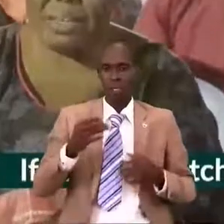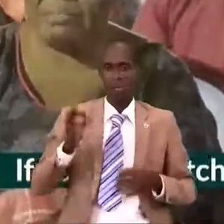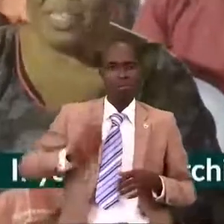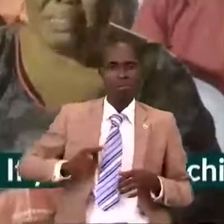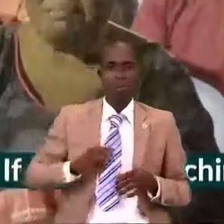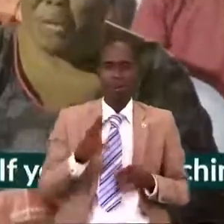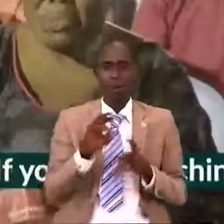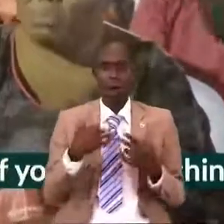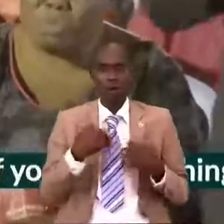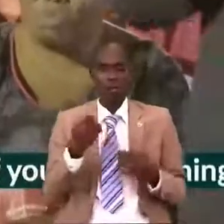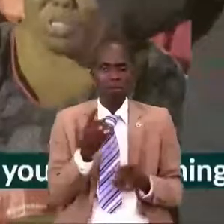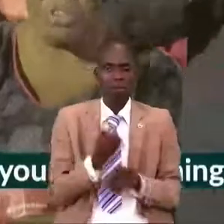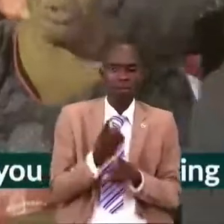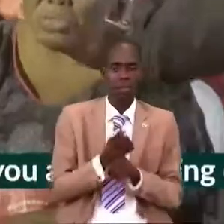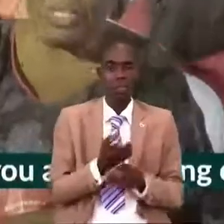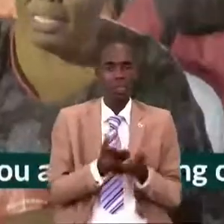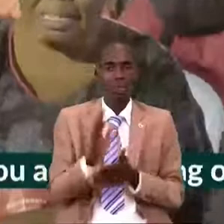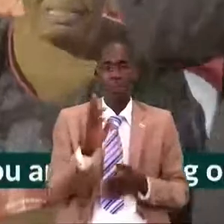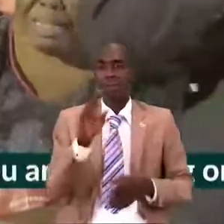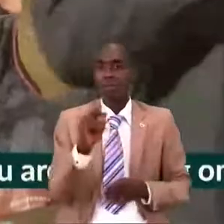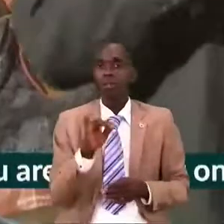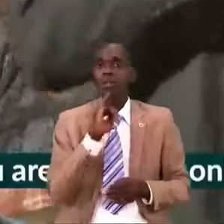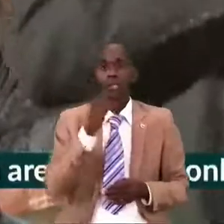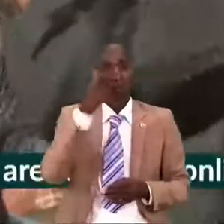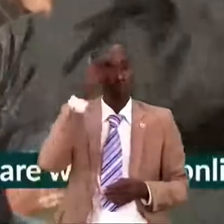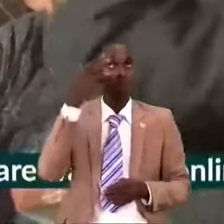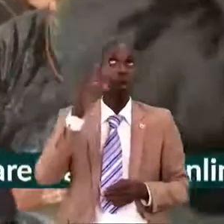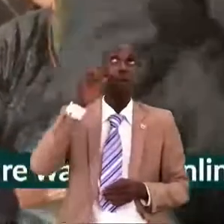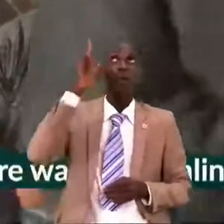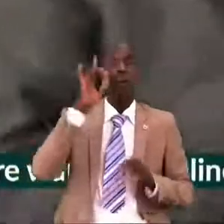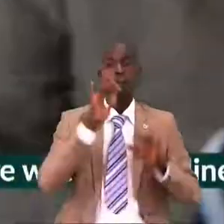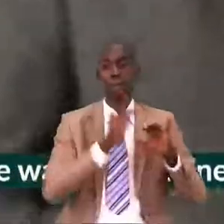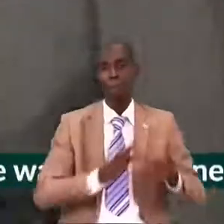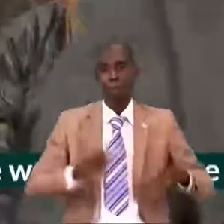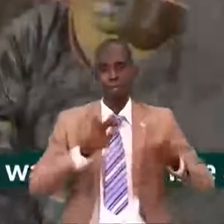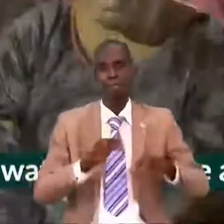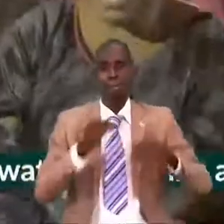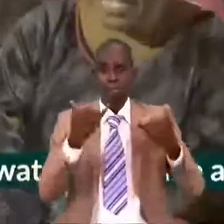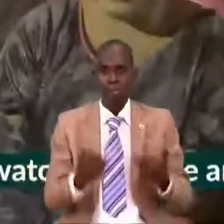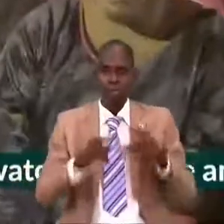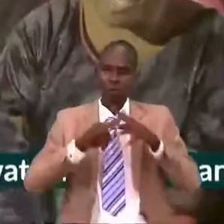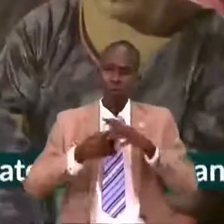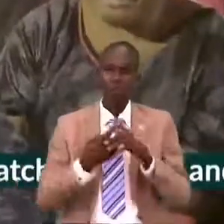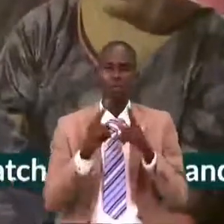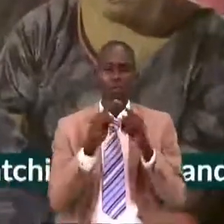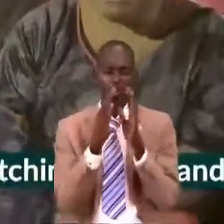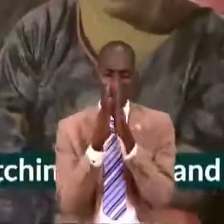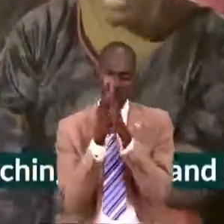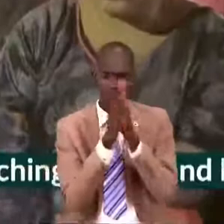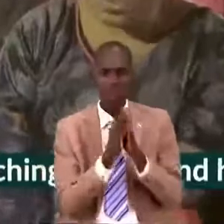rien, je ne peux rien te donner, je ne mérite rien, mais ta miséricorde, par ta miséricorde,